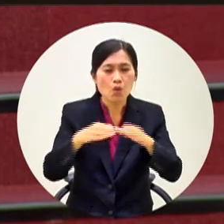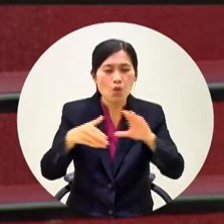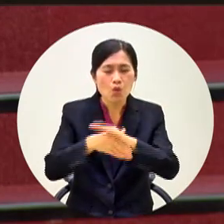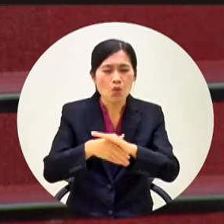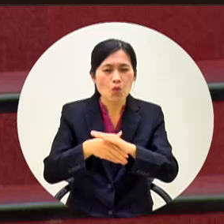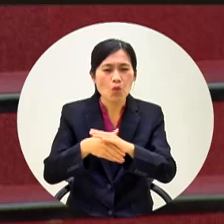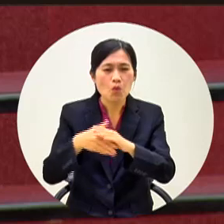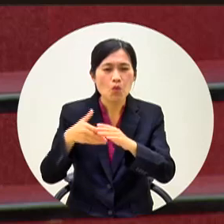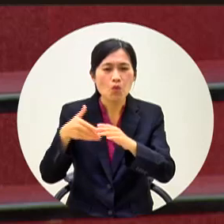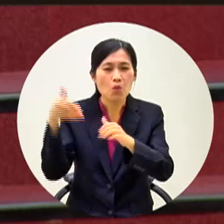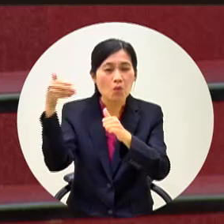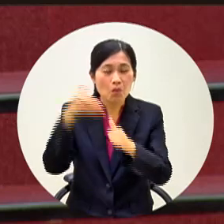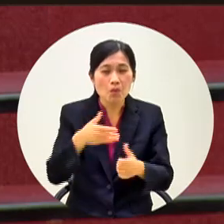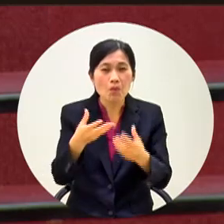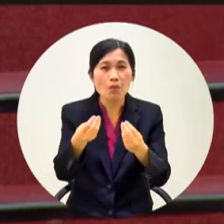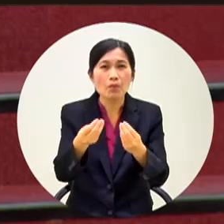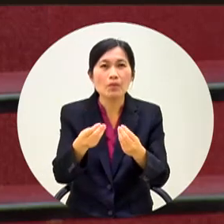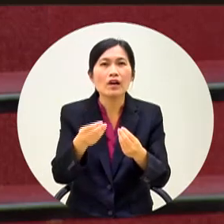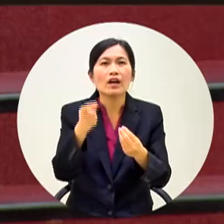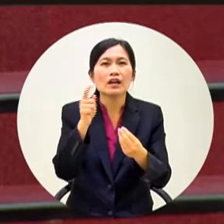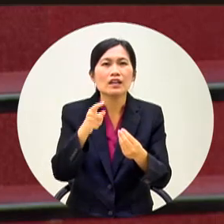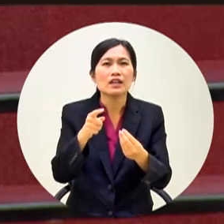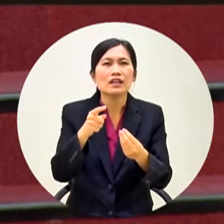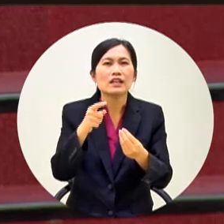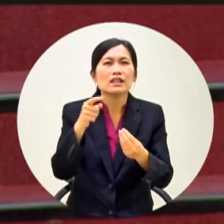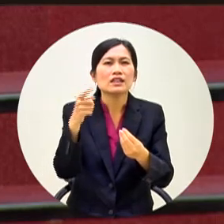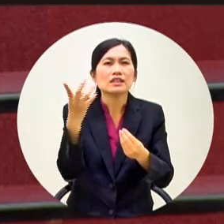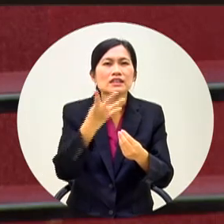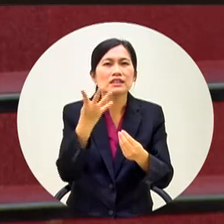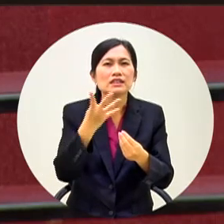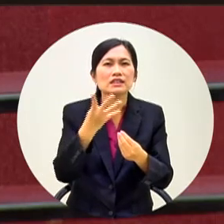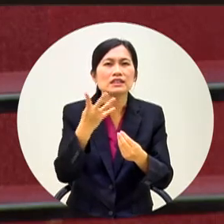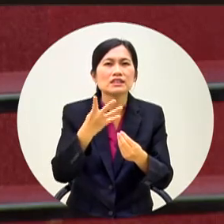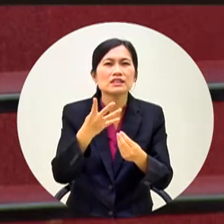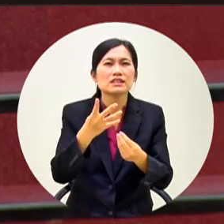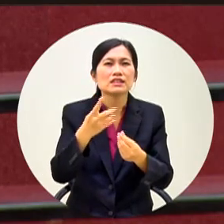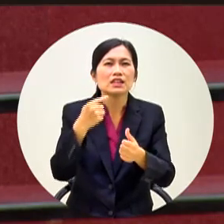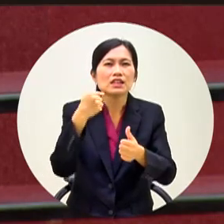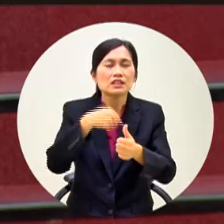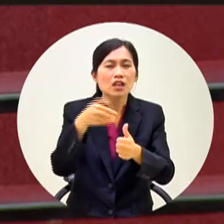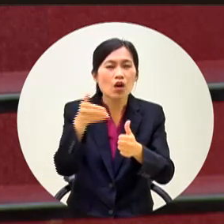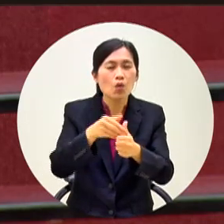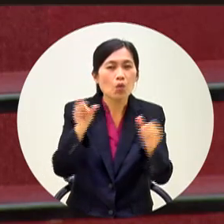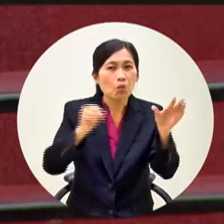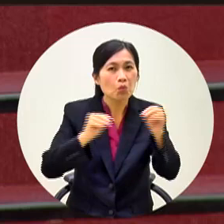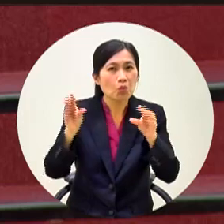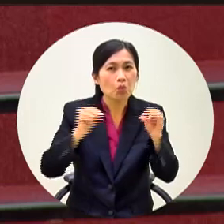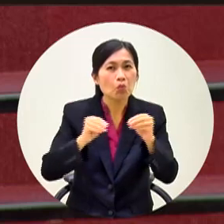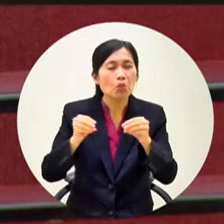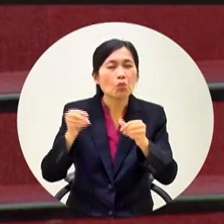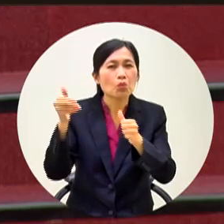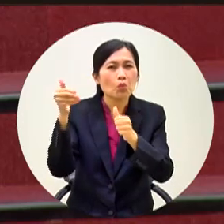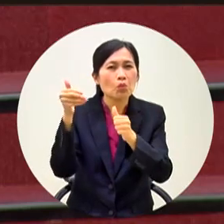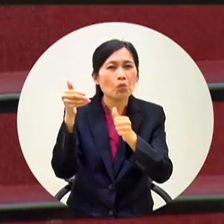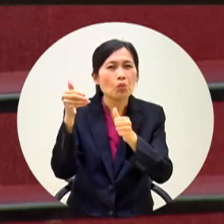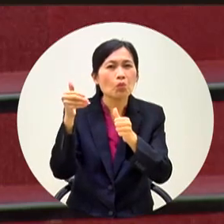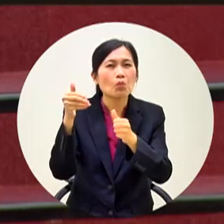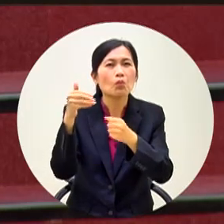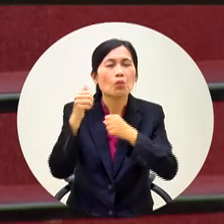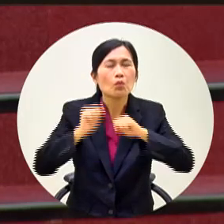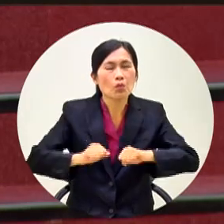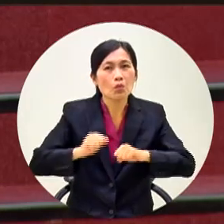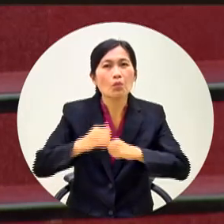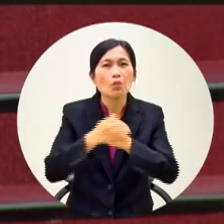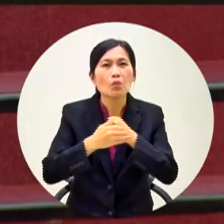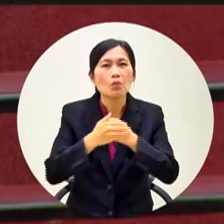慢了污染的改善，减少教育资源及健康的维护，没有牺牲任何居民的权